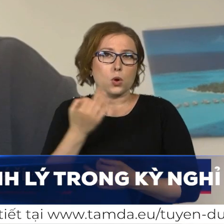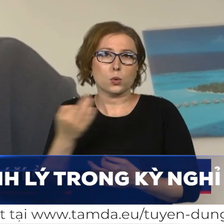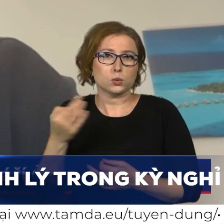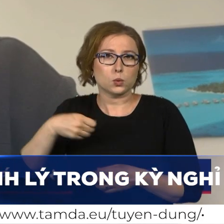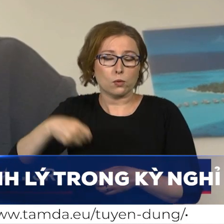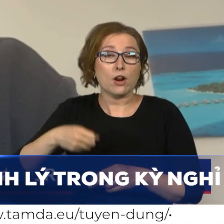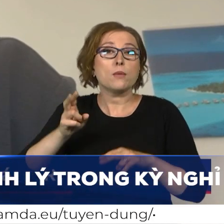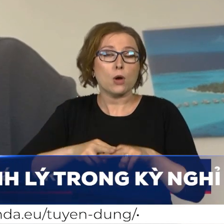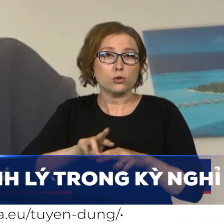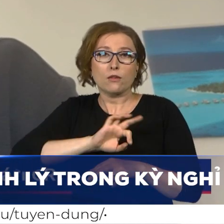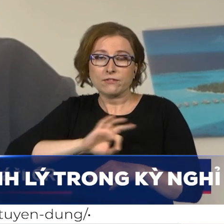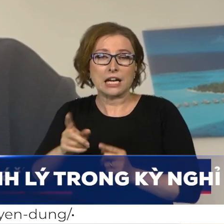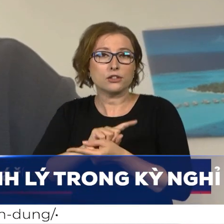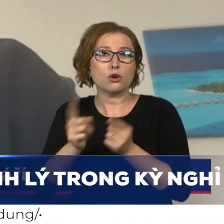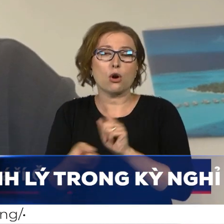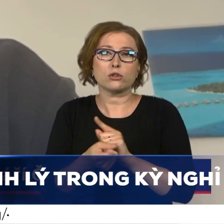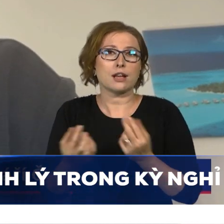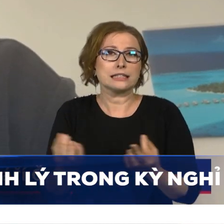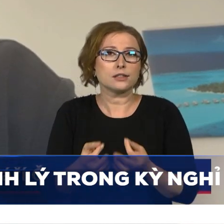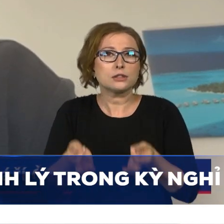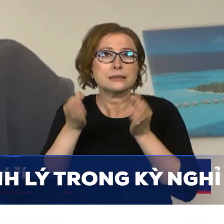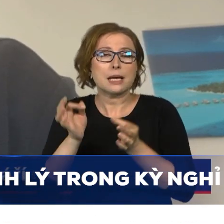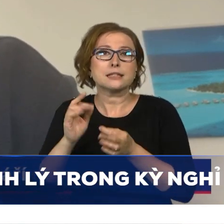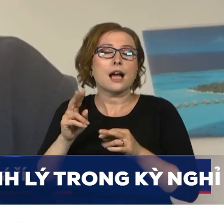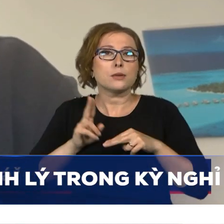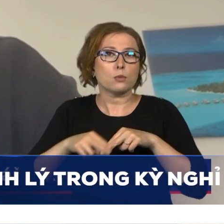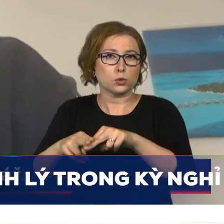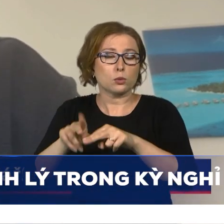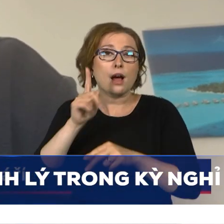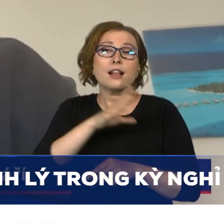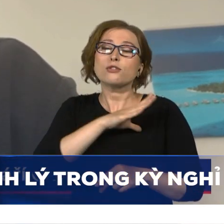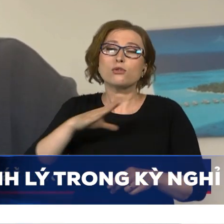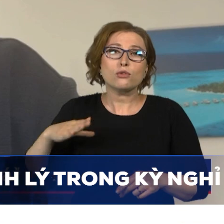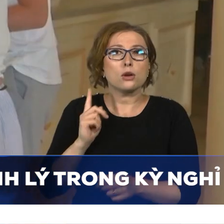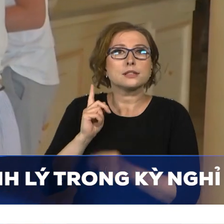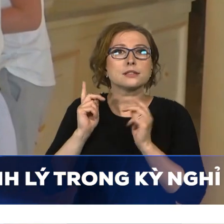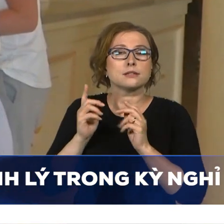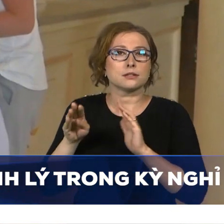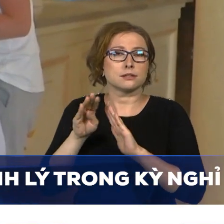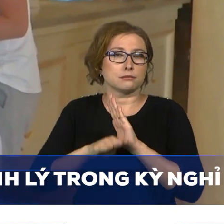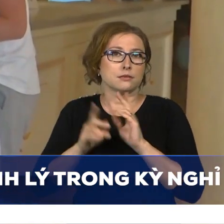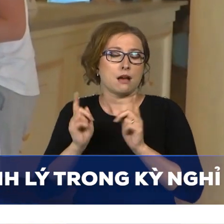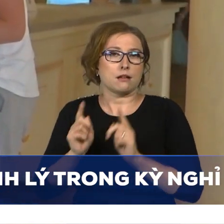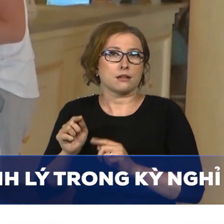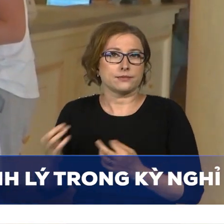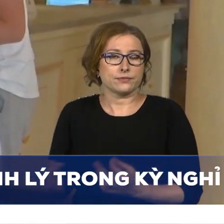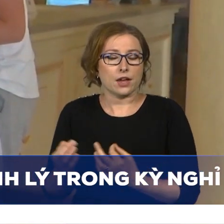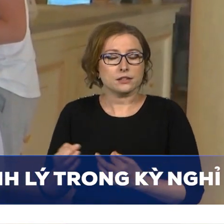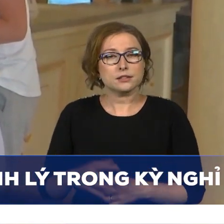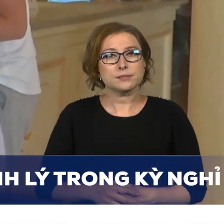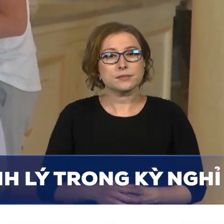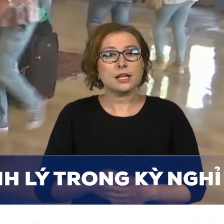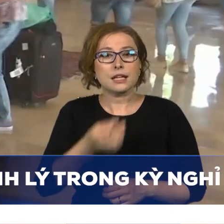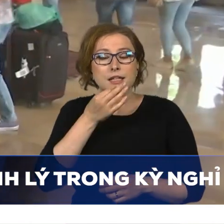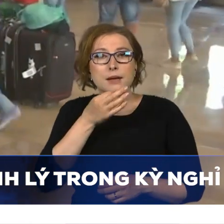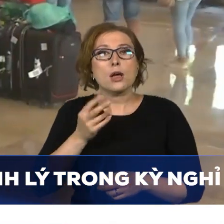chế đặc biệt, nhưng trong những trường hợp bình thường hành lý không thể di chuyển nếu không có khách hàng đi cùng. Theo Hiệp hội, nếu du khách gặp vấn đề về vali, nên tự chi